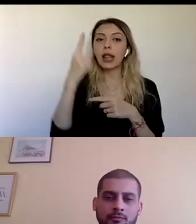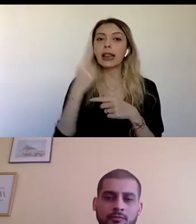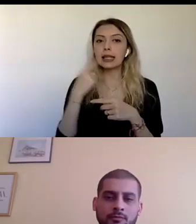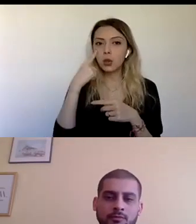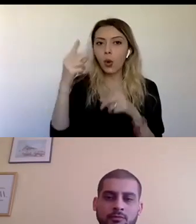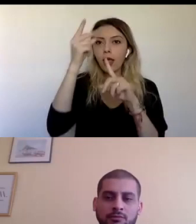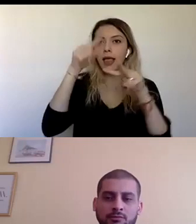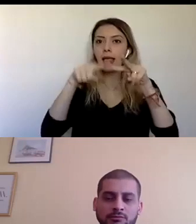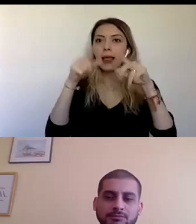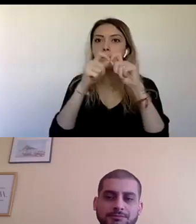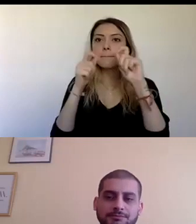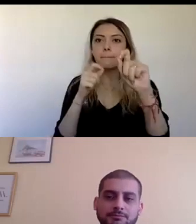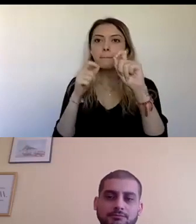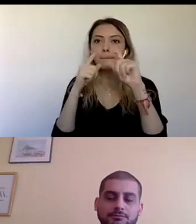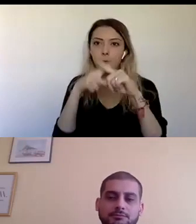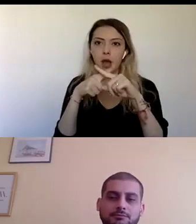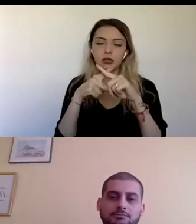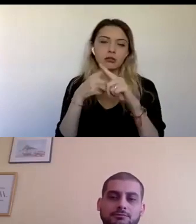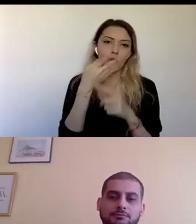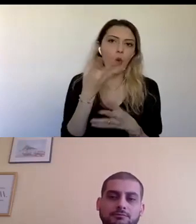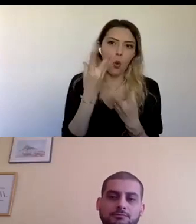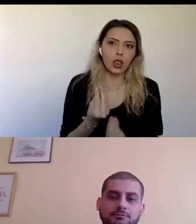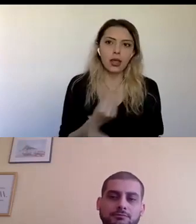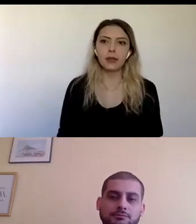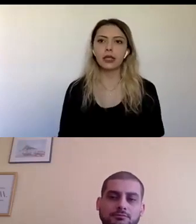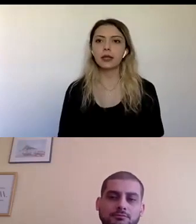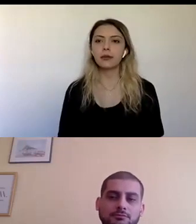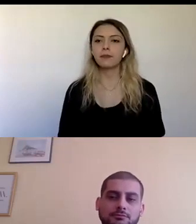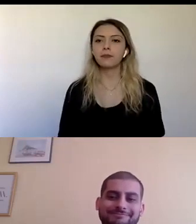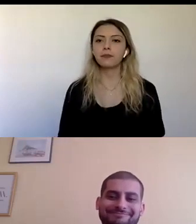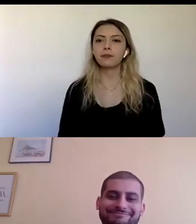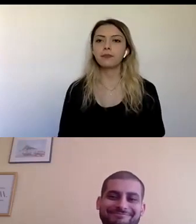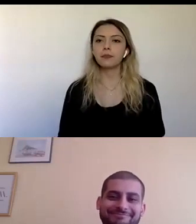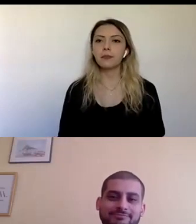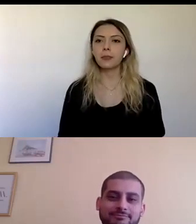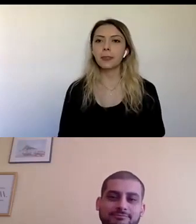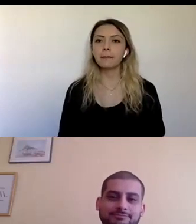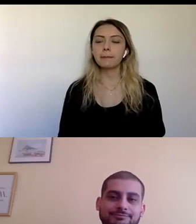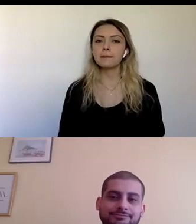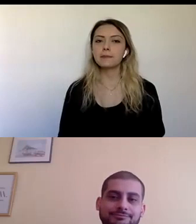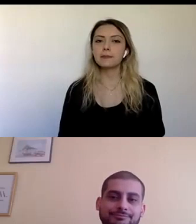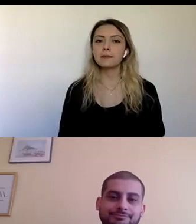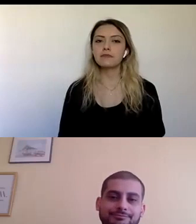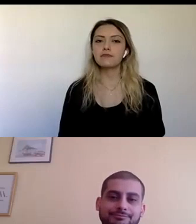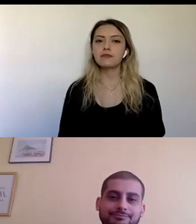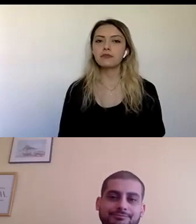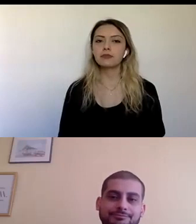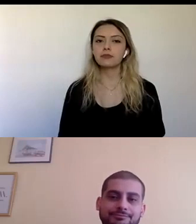elinizde 300-500 tane mail var. Arda değinecek. Tabii izinli, bizden mail almak isteyenlere yönelik bir mail.